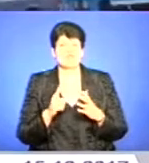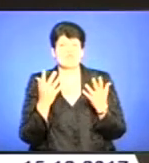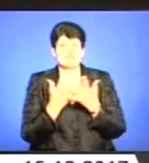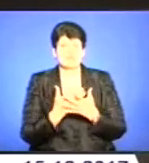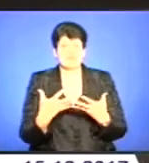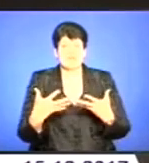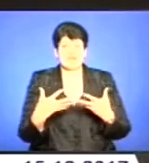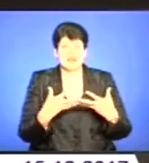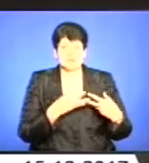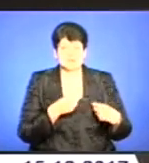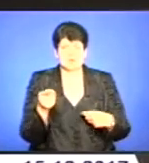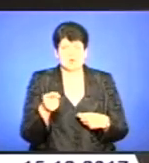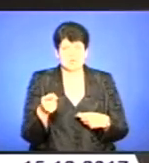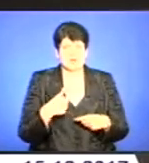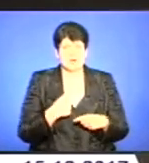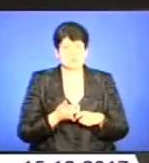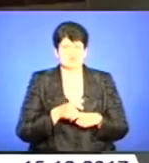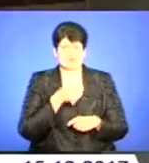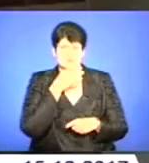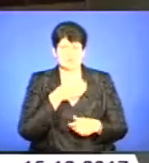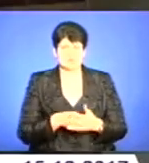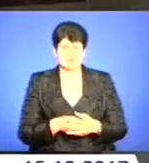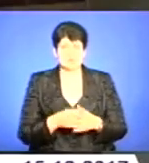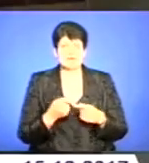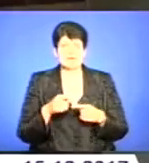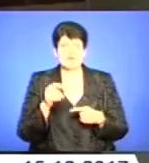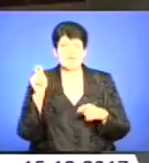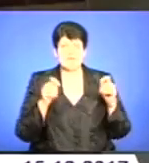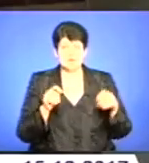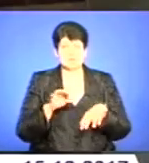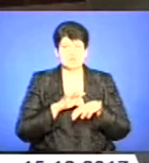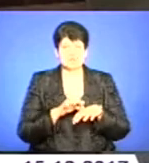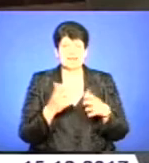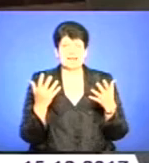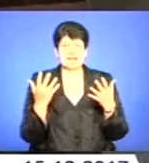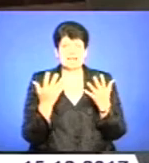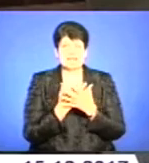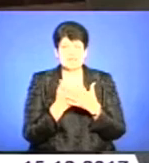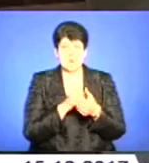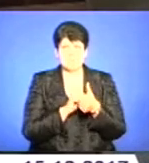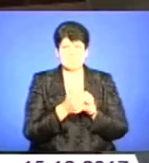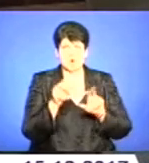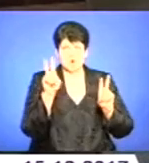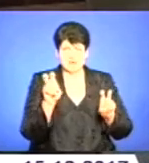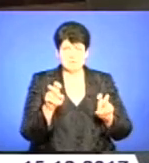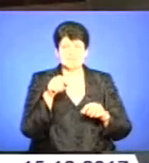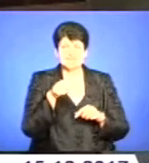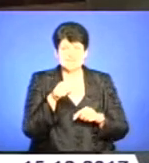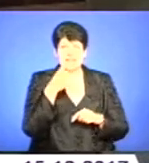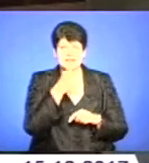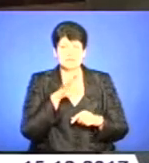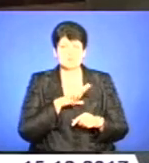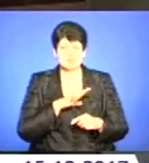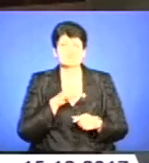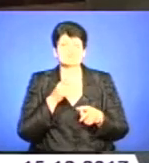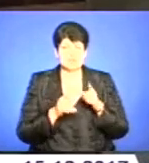тернополян. Нам він дуже-дуже сподобався. Сам форум проходить під девізом «Кінопрорив». Цей рік, 2017-й, воістину